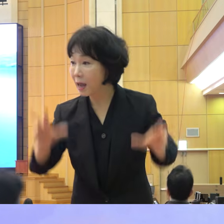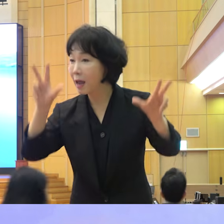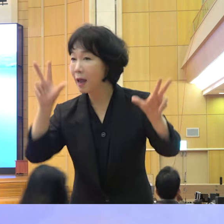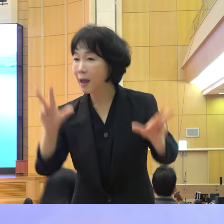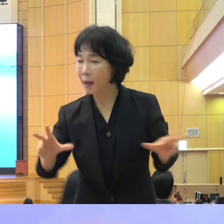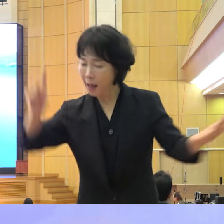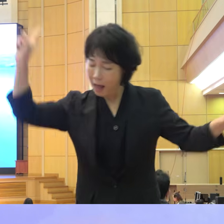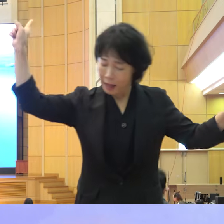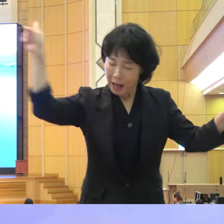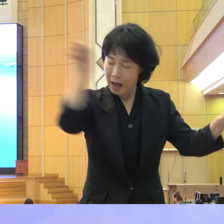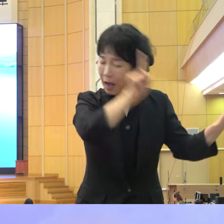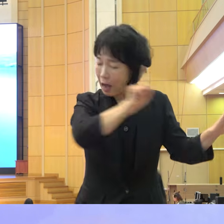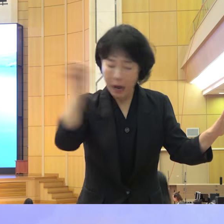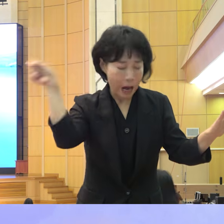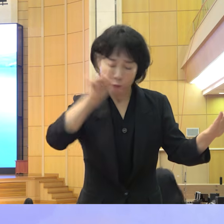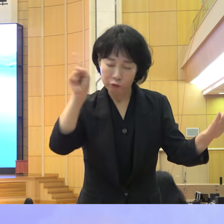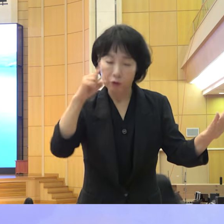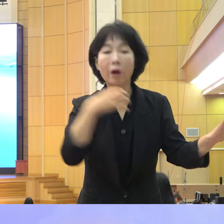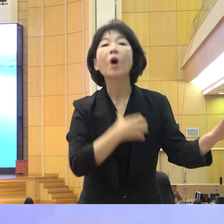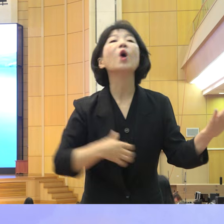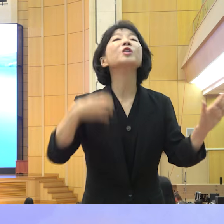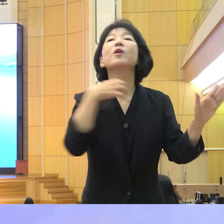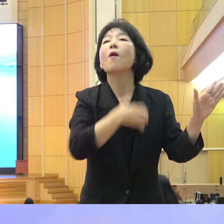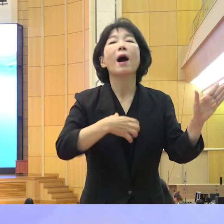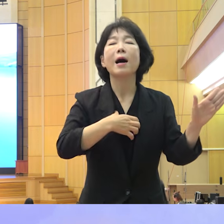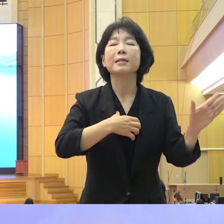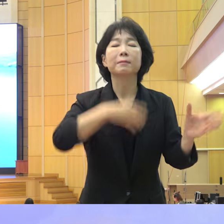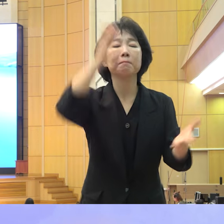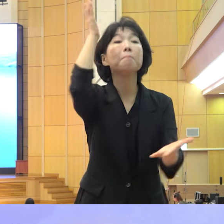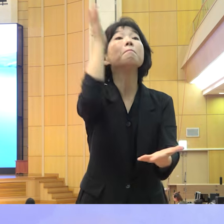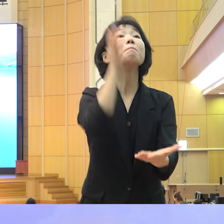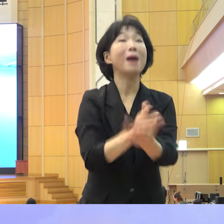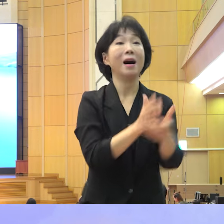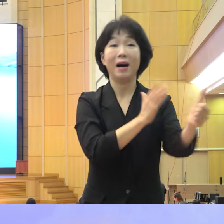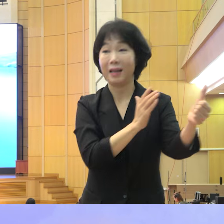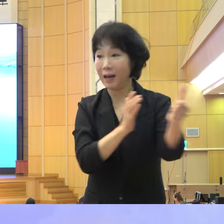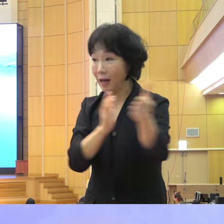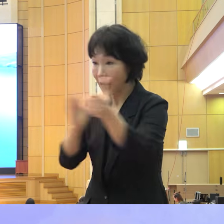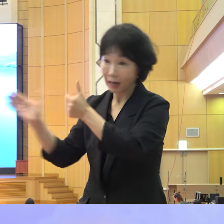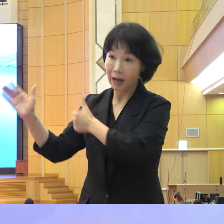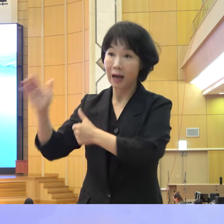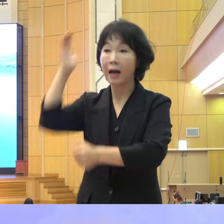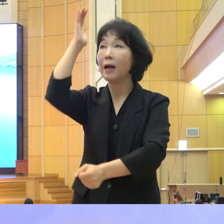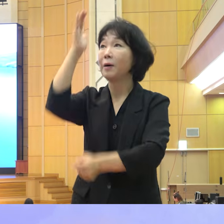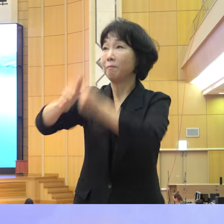이제 아무 걱정하지 마